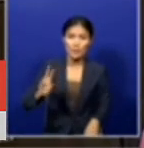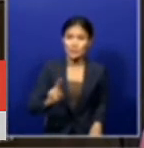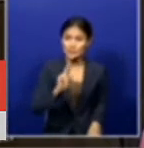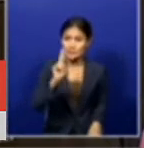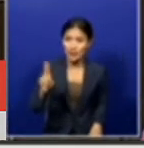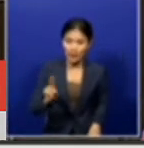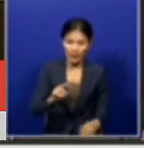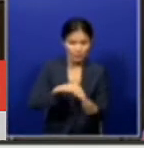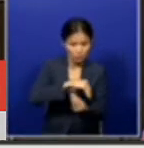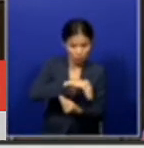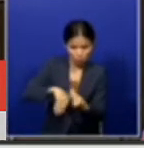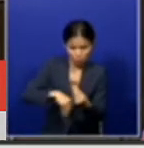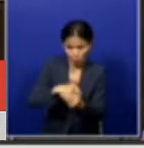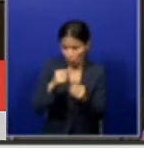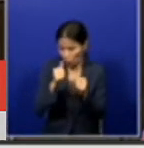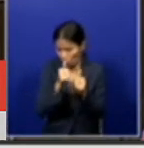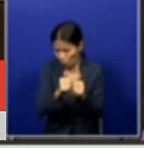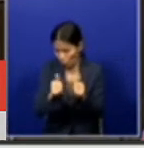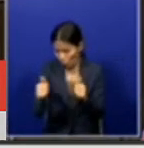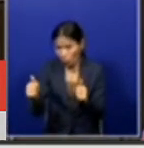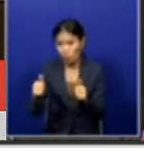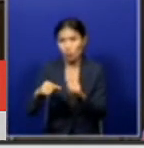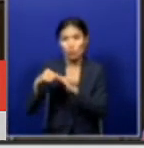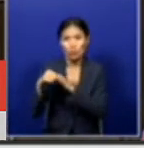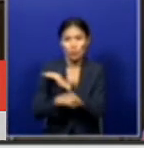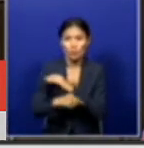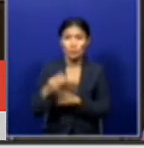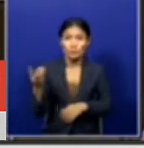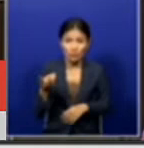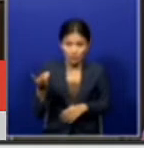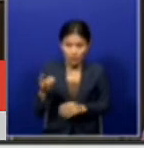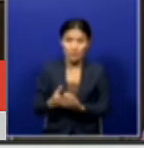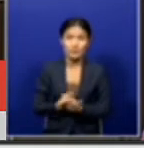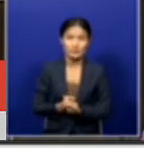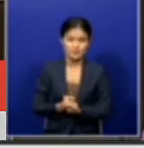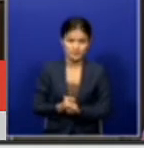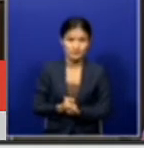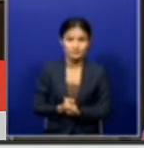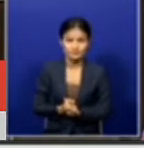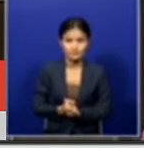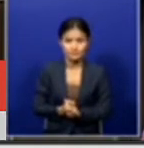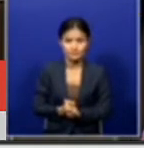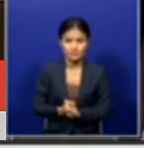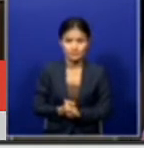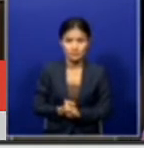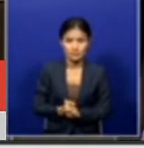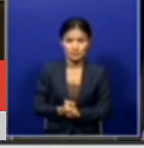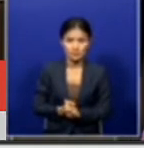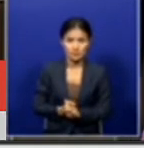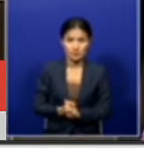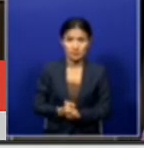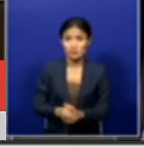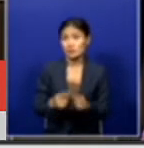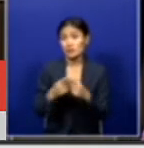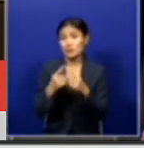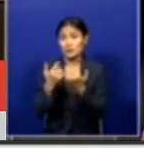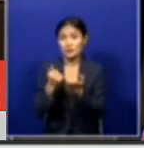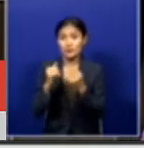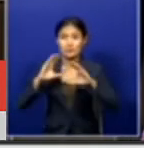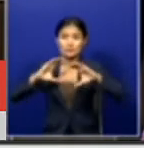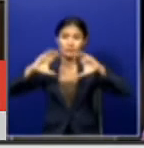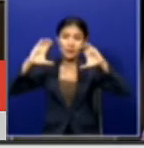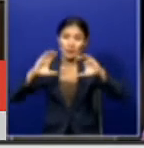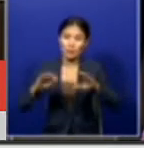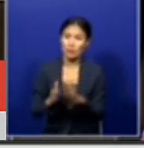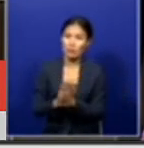ดรั่วไหลน้อยที่สุดในเงื่อนไขที่รัฐบาลมีเสียงข้างมากแ